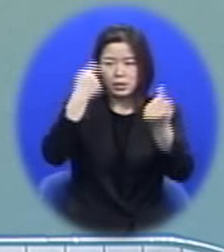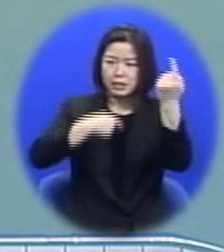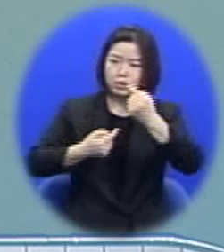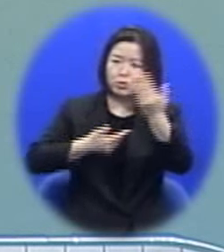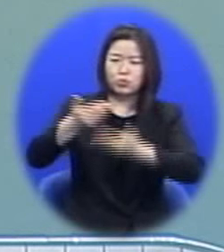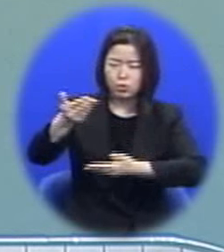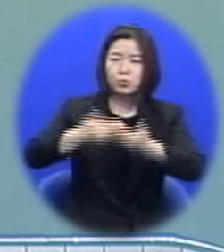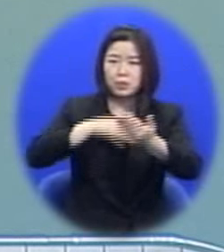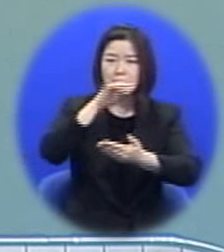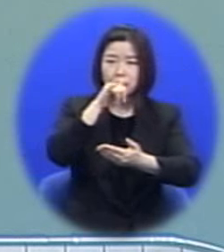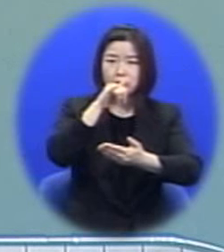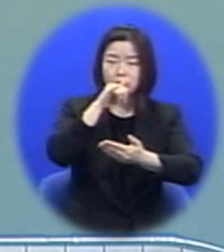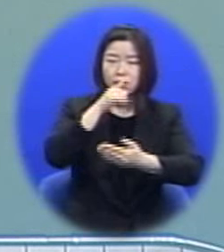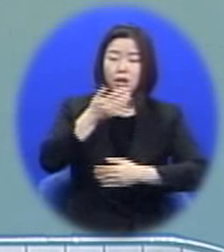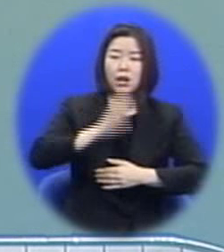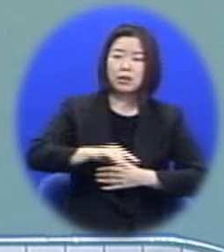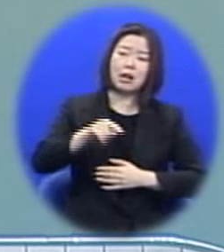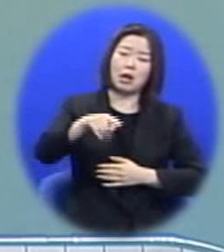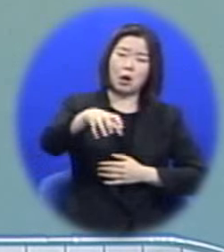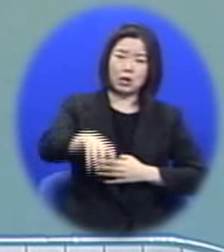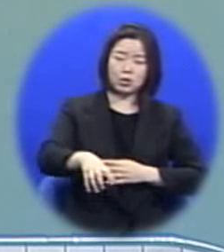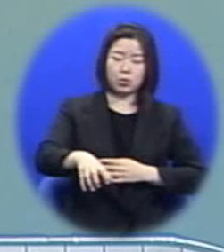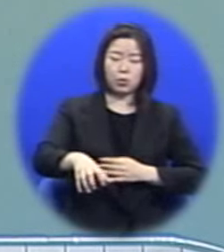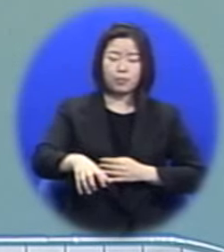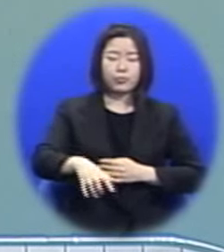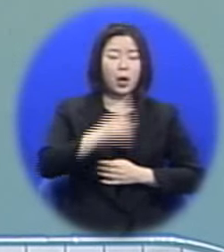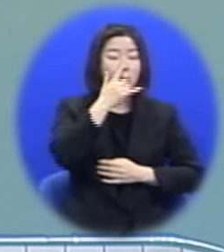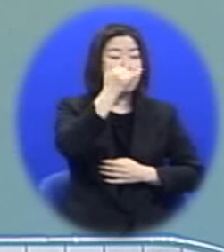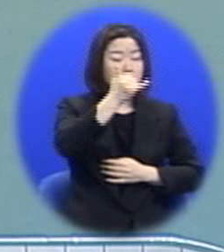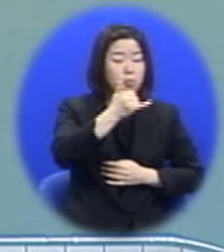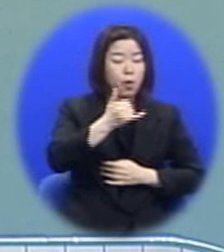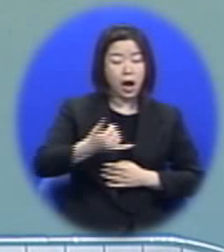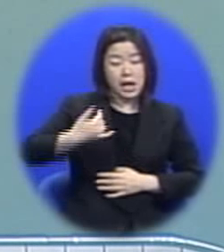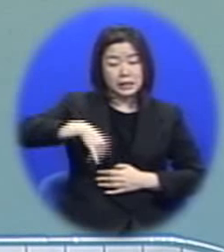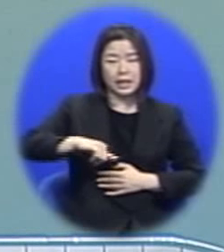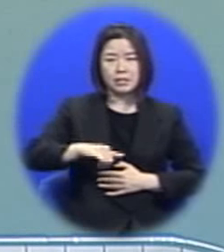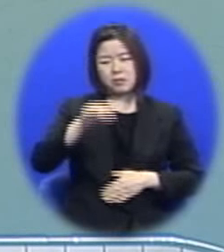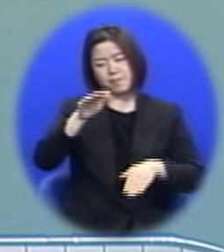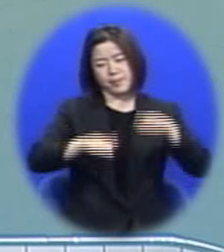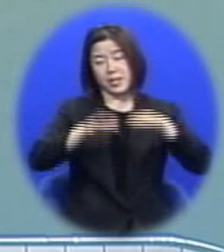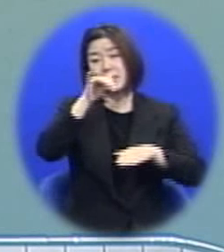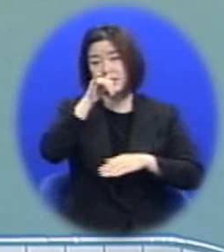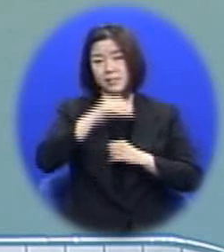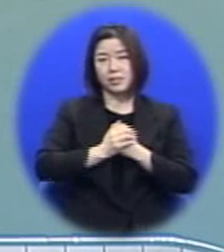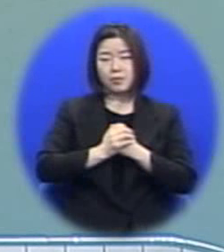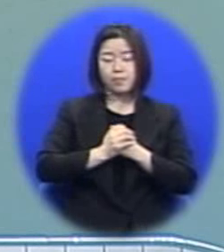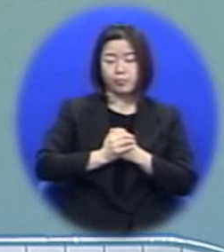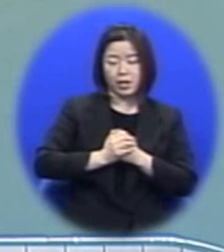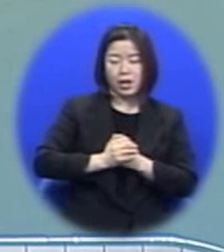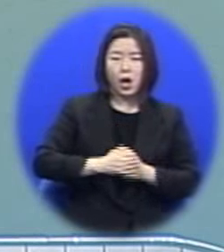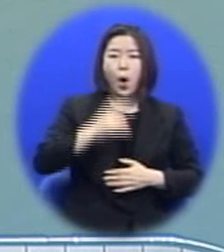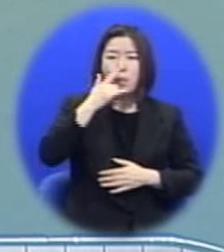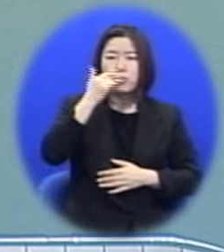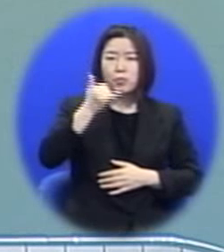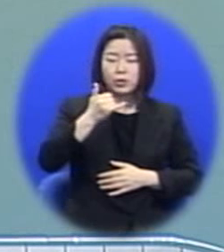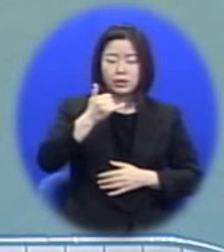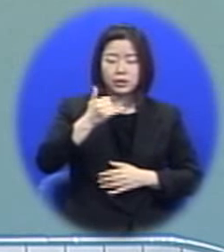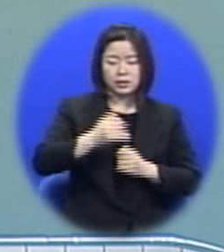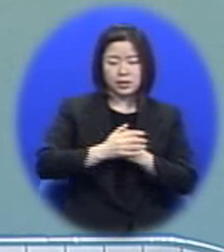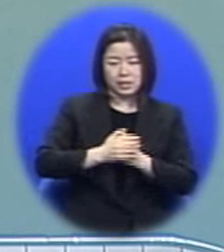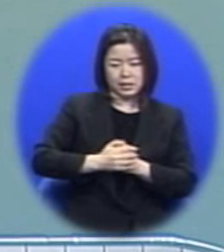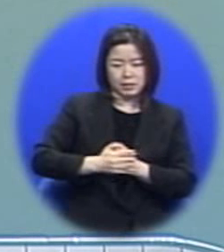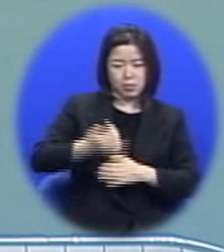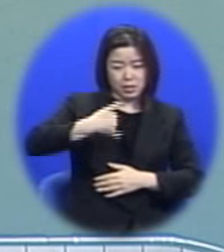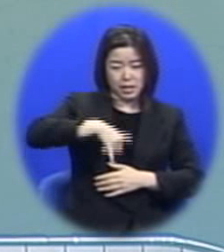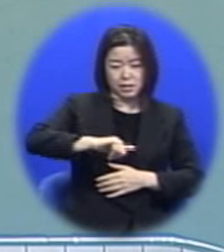겁니다. 그런데 여기도 부모와 자녀에게는 차이가 있어요. 자녀는 부모가 작은 상처를 준 것도